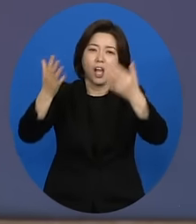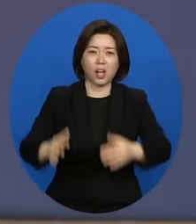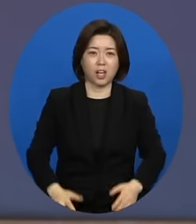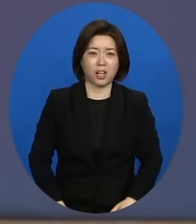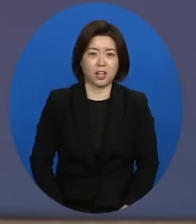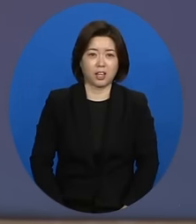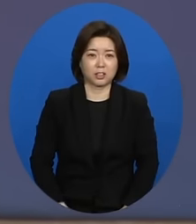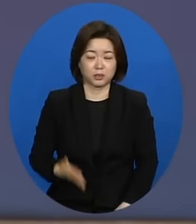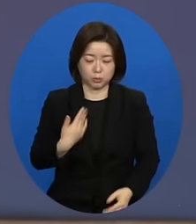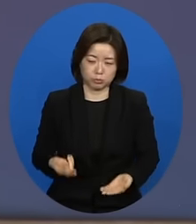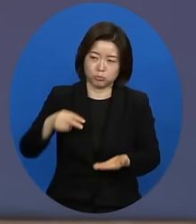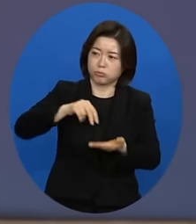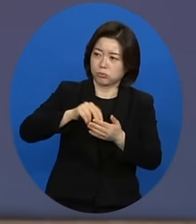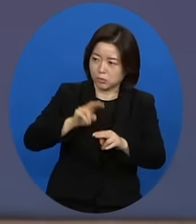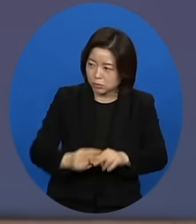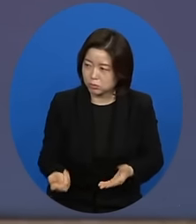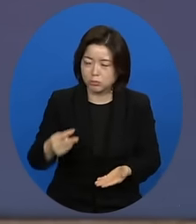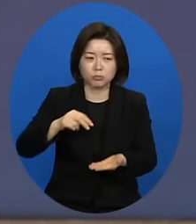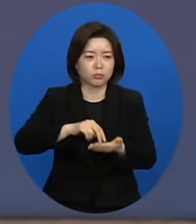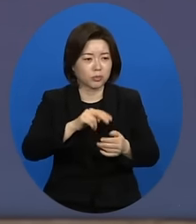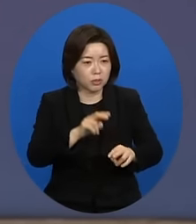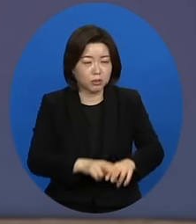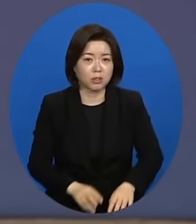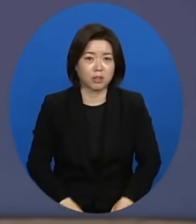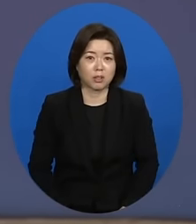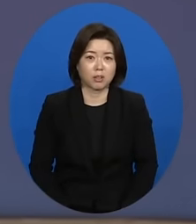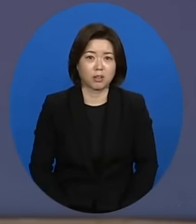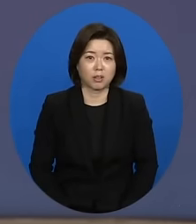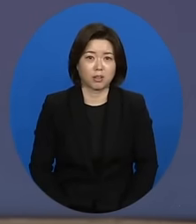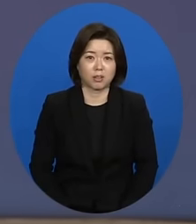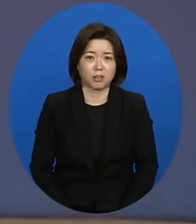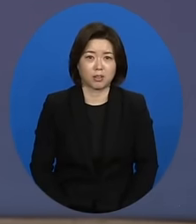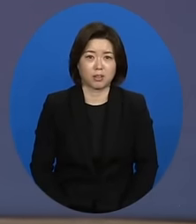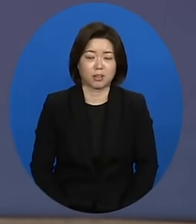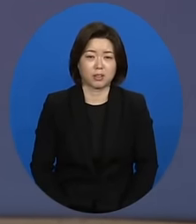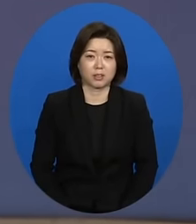저도 일어났다 앉았다 일어났다 앉았다